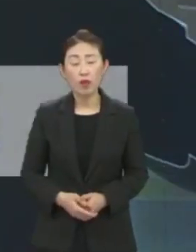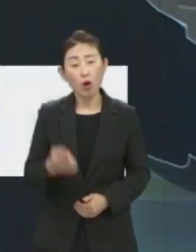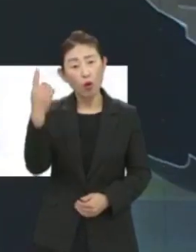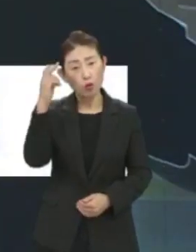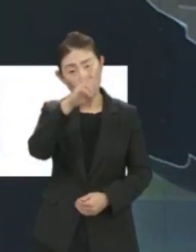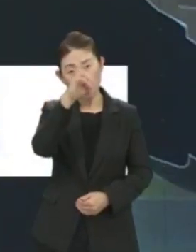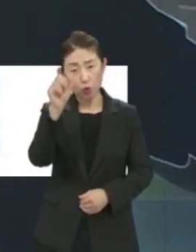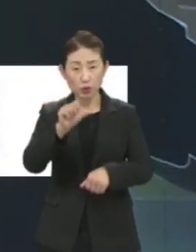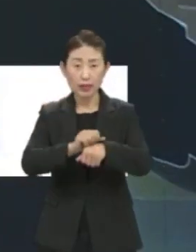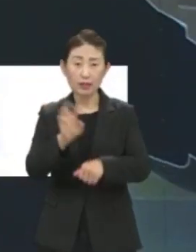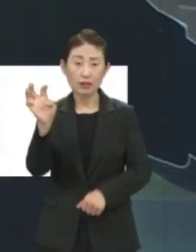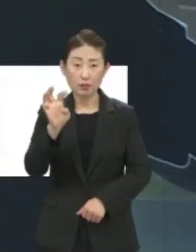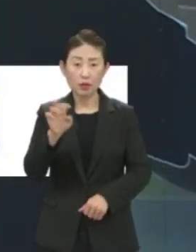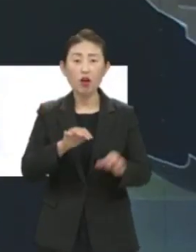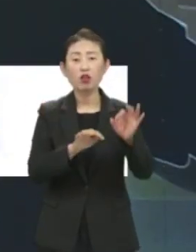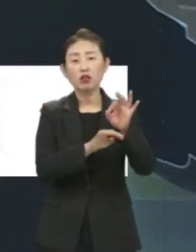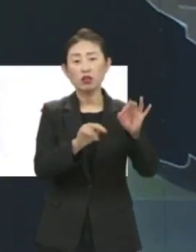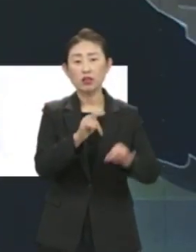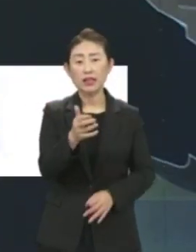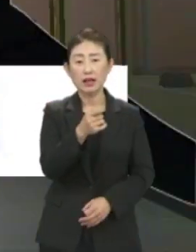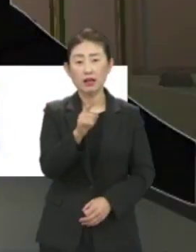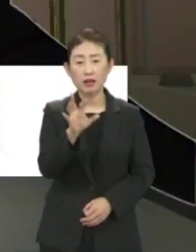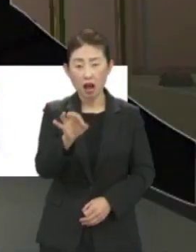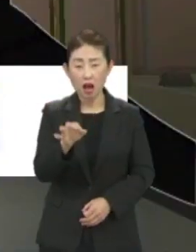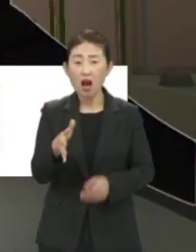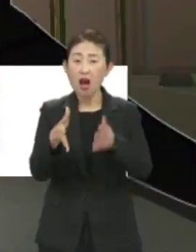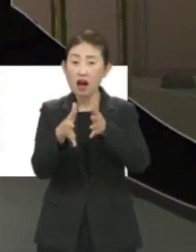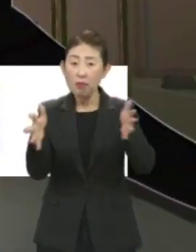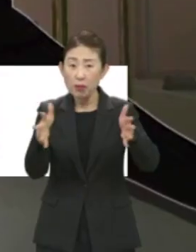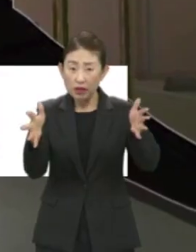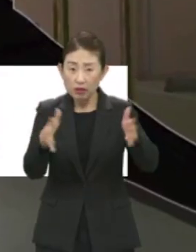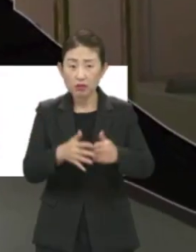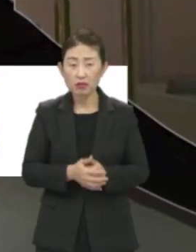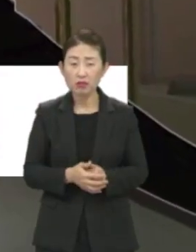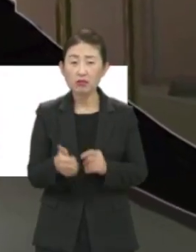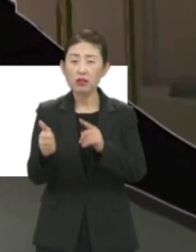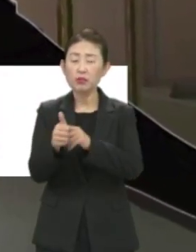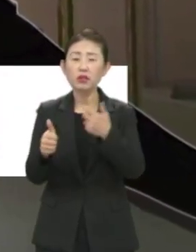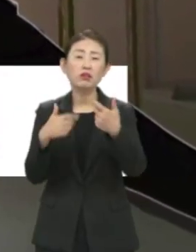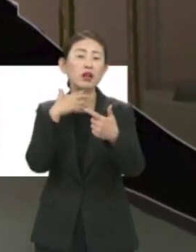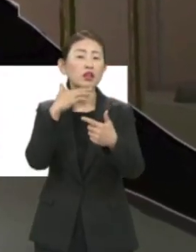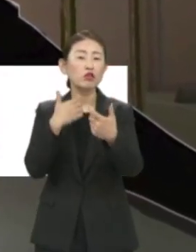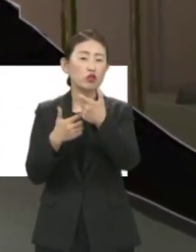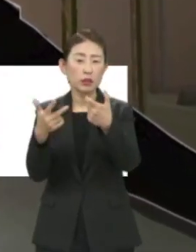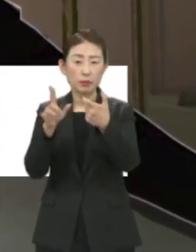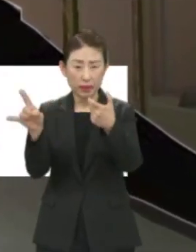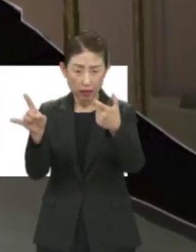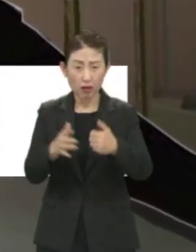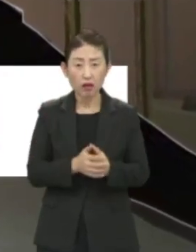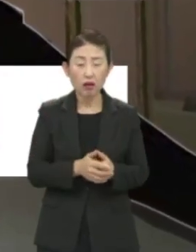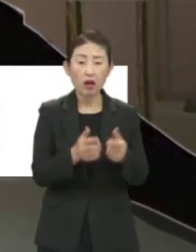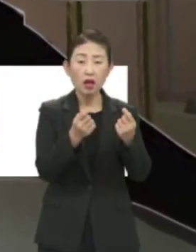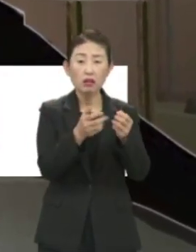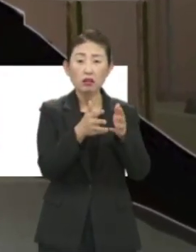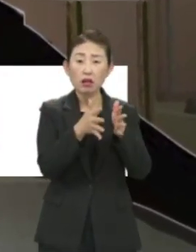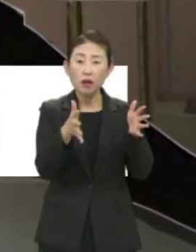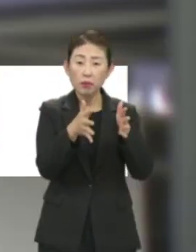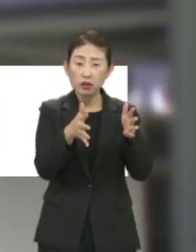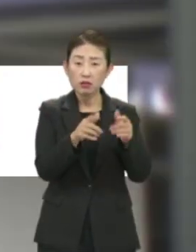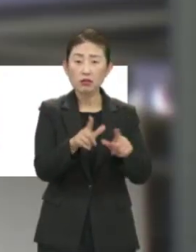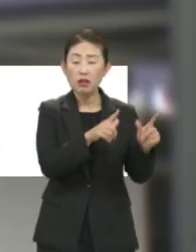어제 오후 5시 반쯤 서천군 장항읍의 한 아파트 주차장에서 60대 남성 A씨가 같은 아파트 주민 60대 남성